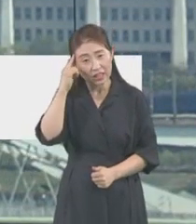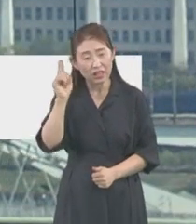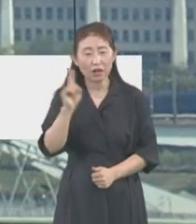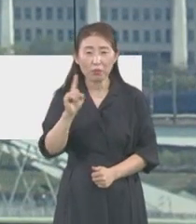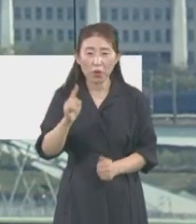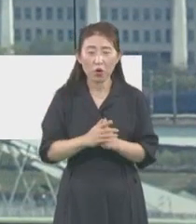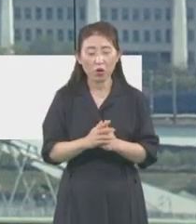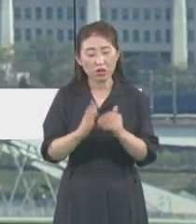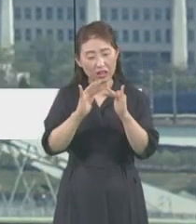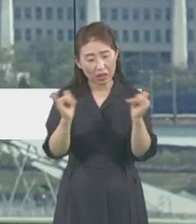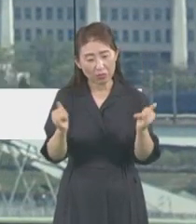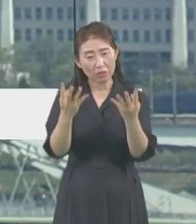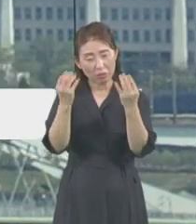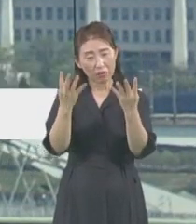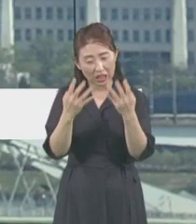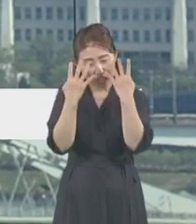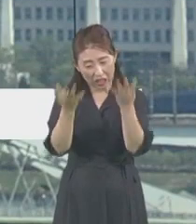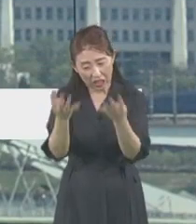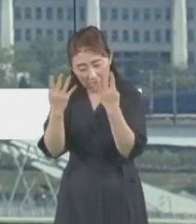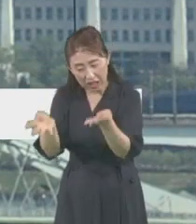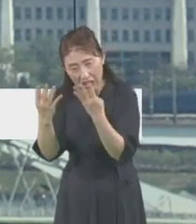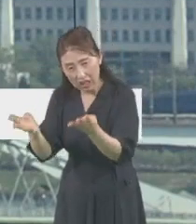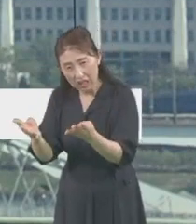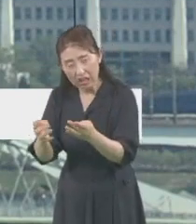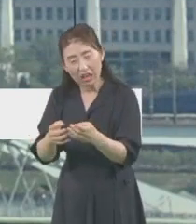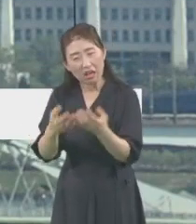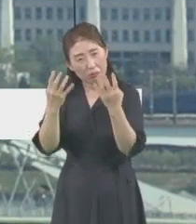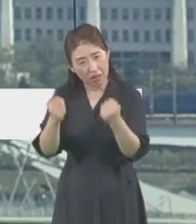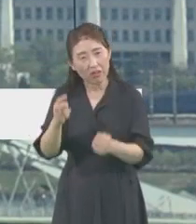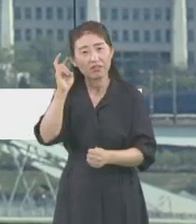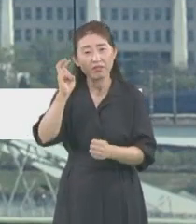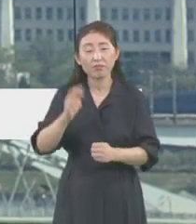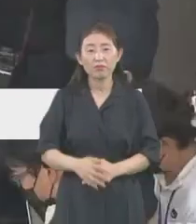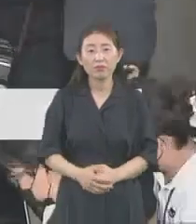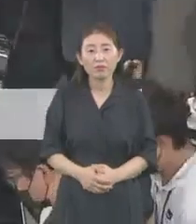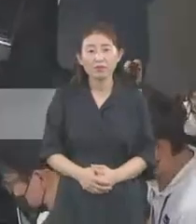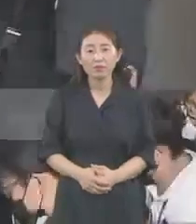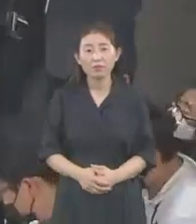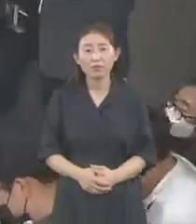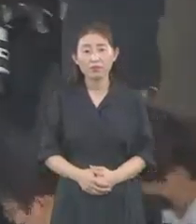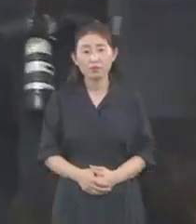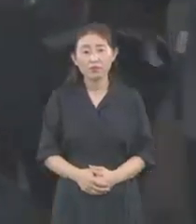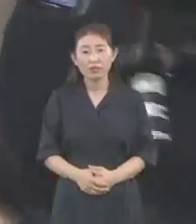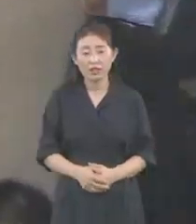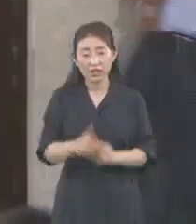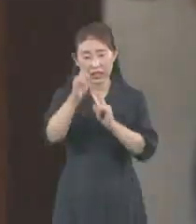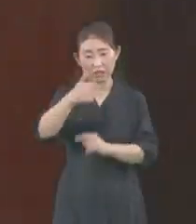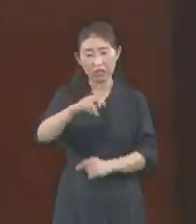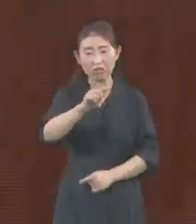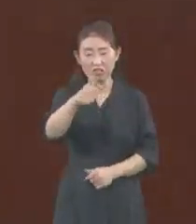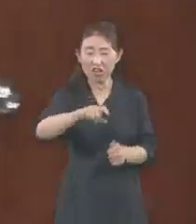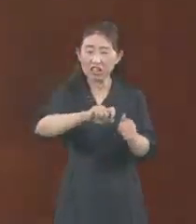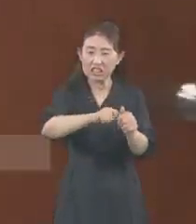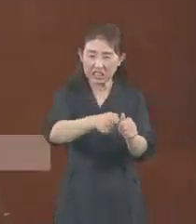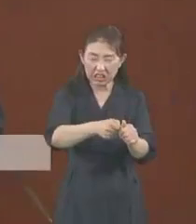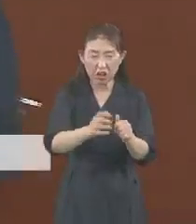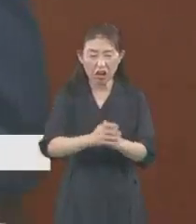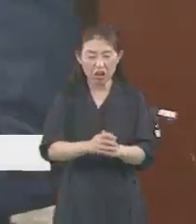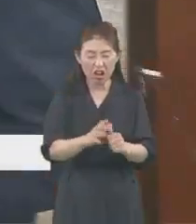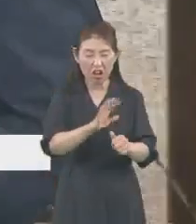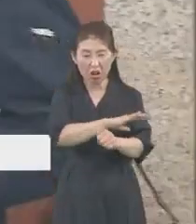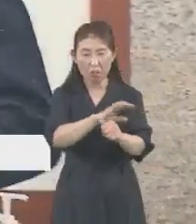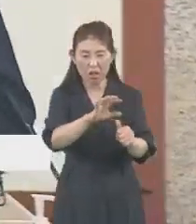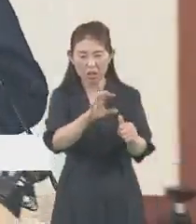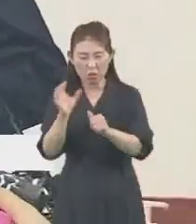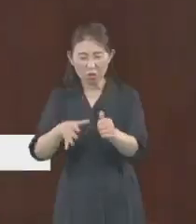좀 많은 분들이 대폭 그 대상자가 되지 않을까 이렇게 생각을 하고 있습니다. 이준석 전 대표의 징계가 토사구팽이